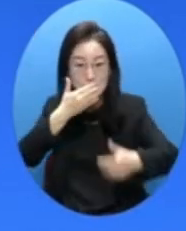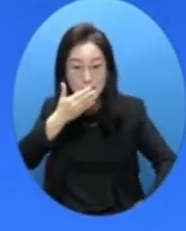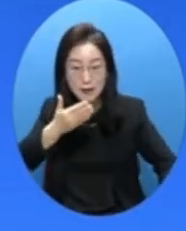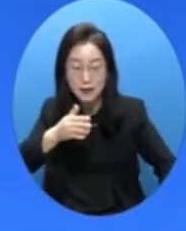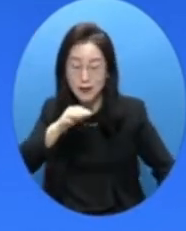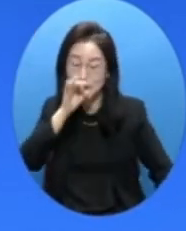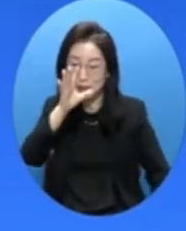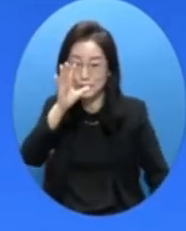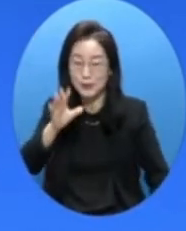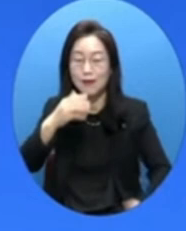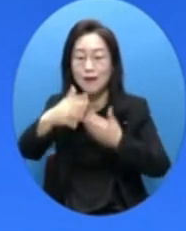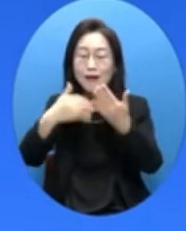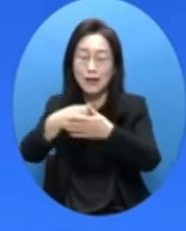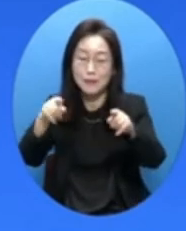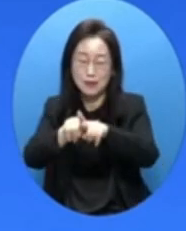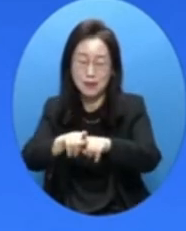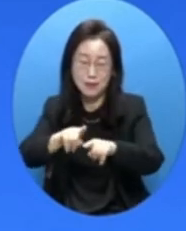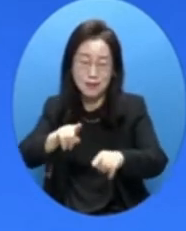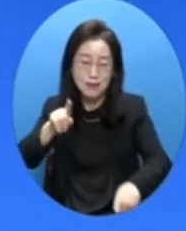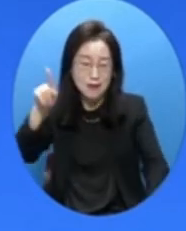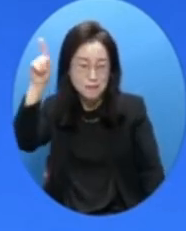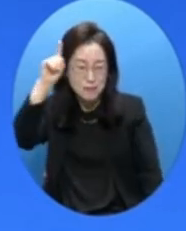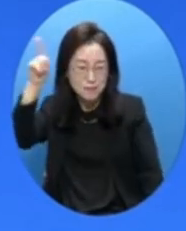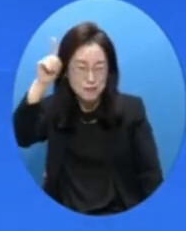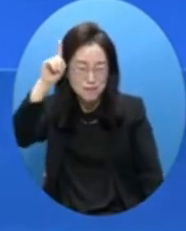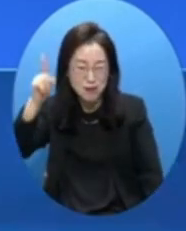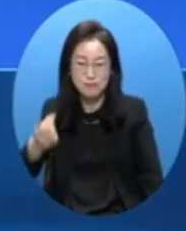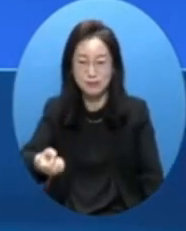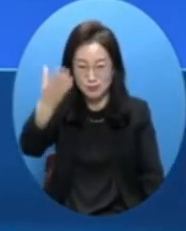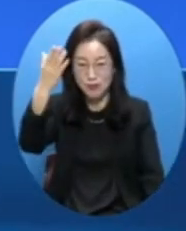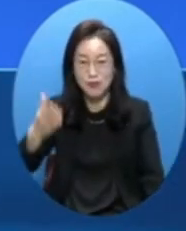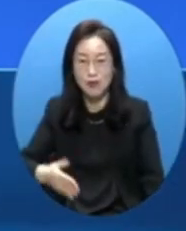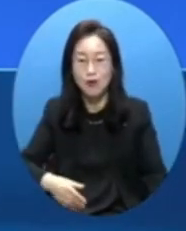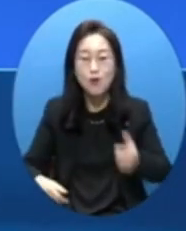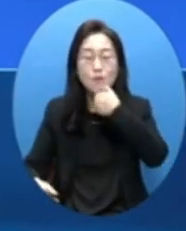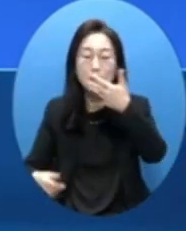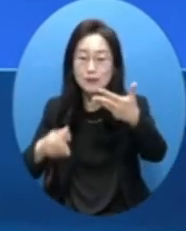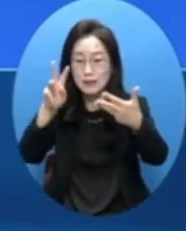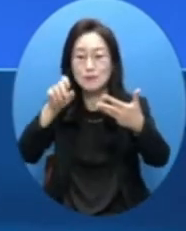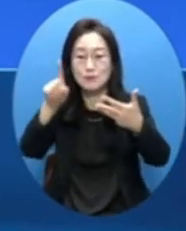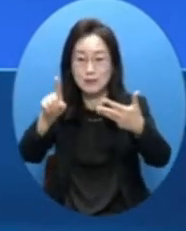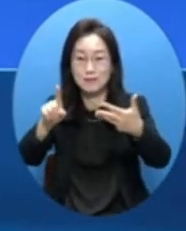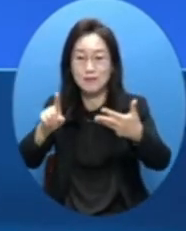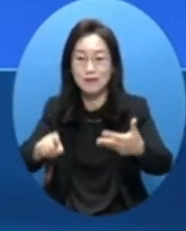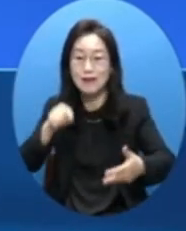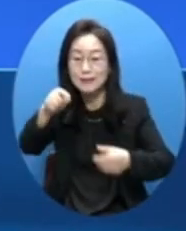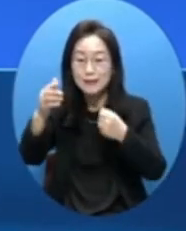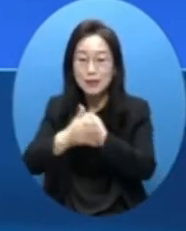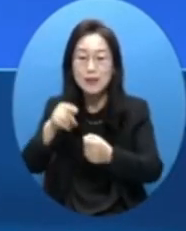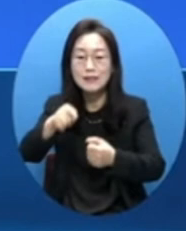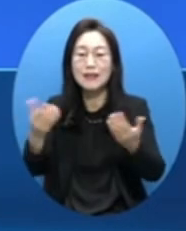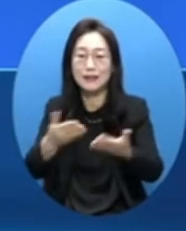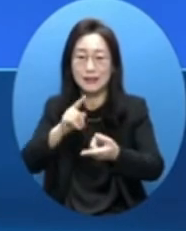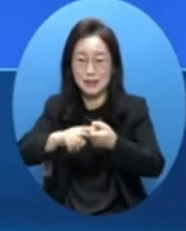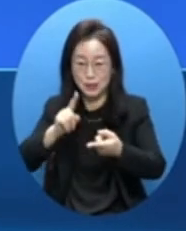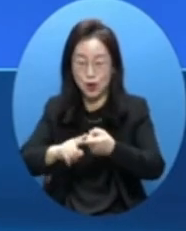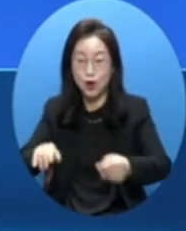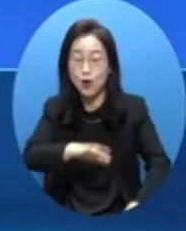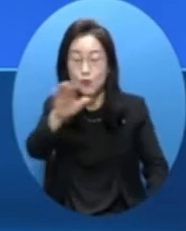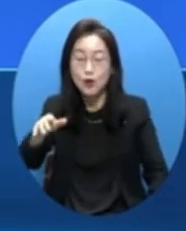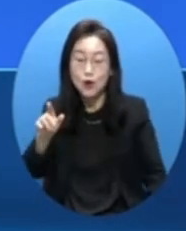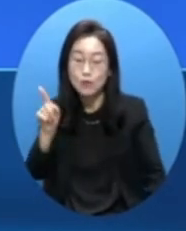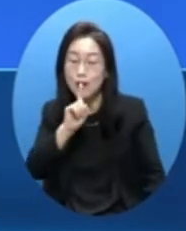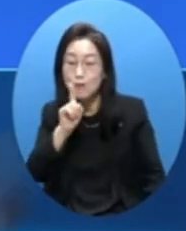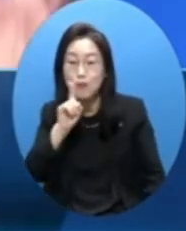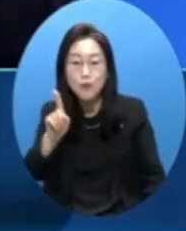하나님이 우리와 함께 하시면 우리는 백전 백승인 것입니다. 로마서 8장 31절은 말씀합니다. 그런즉 이 일에 대하여 우리가 무슨